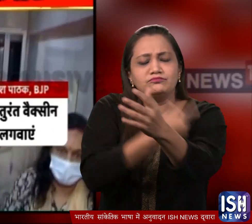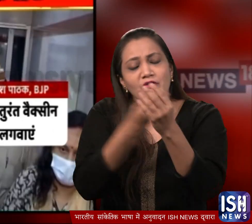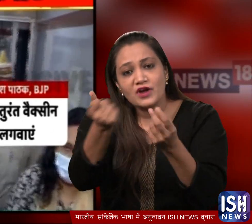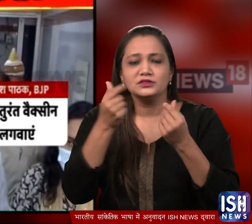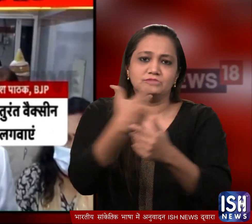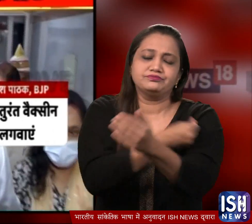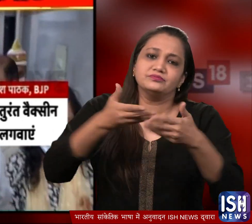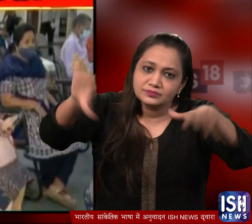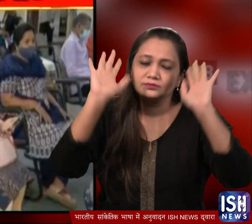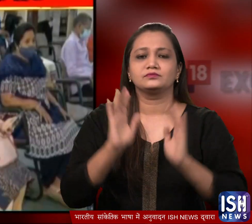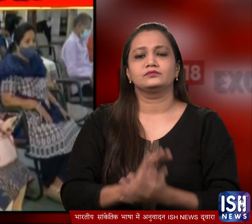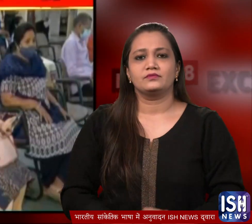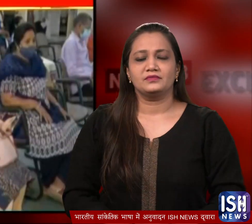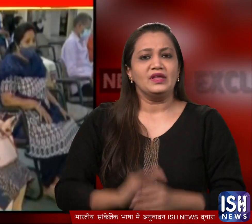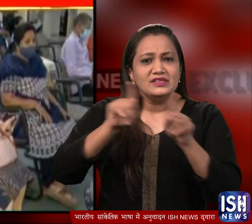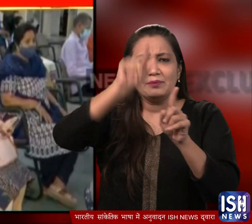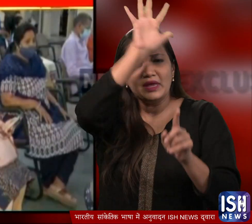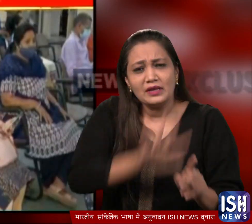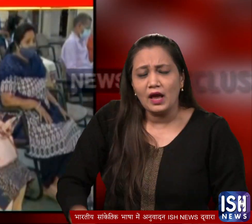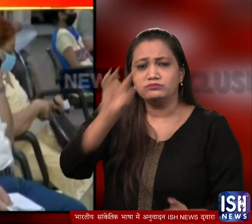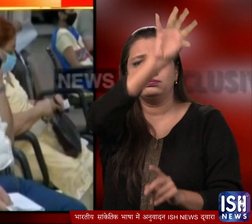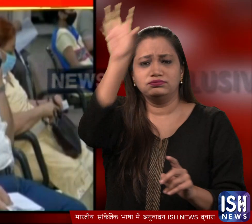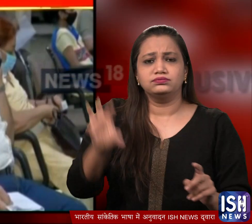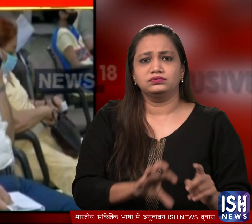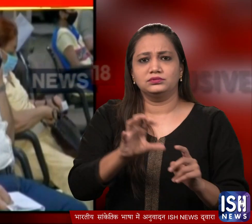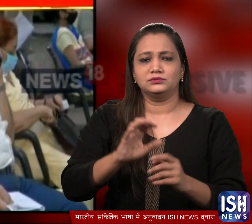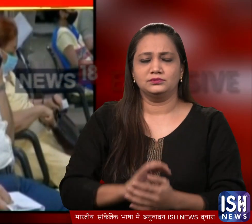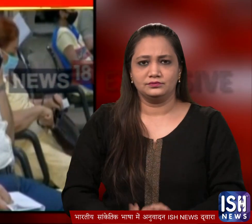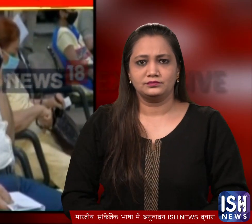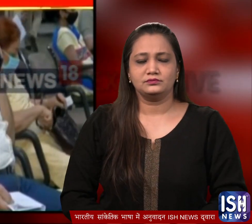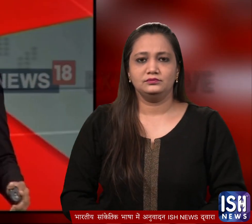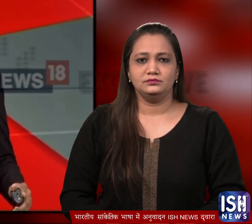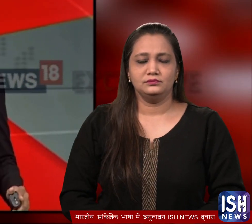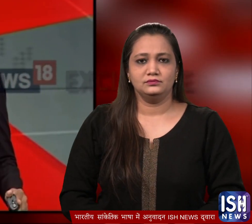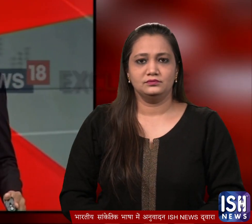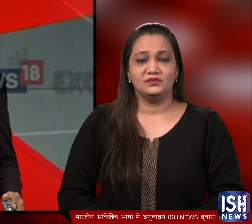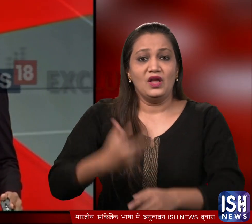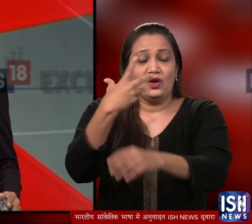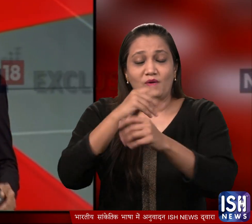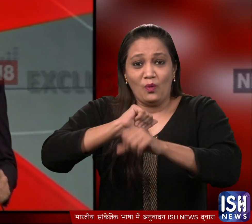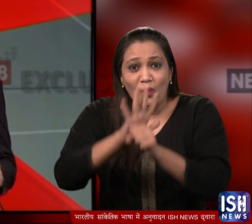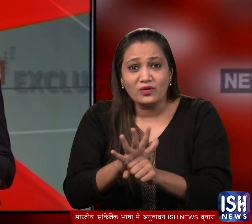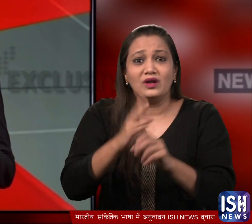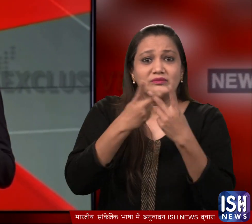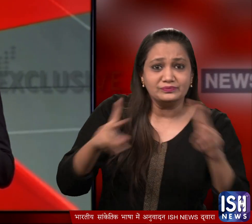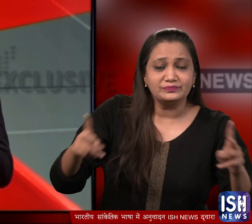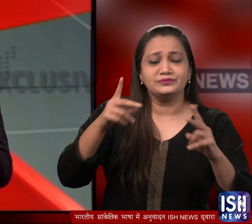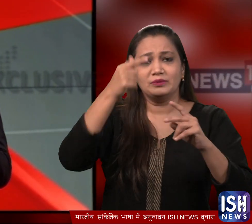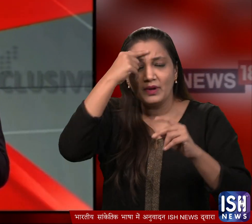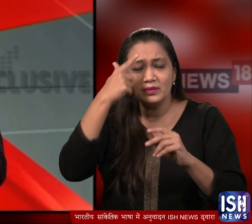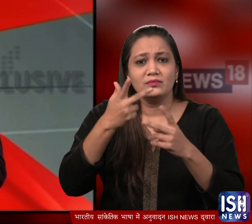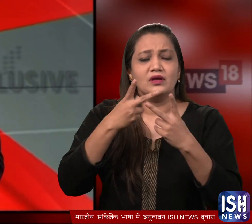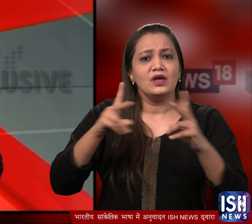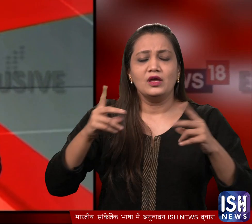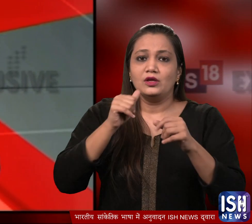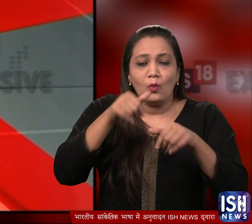जाएं और तत्काल वैक्सीन लगाएं। इसी तरह की तस्वीरें देश के कई राज्यों से सामने आई। क्योंकि कोरोना के बढ़ते खतरे को देखते हुए सरकार इस अभियान